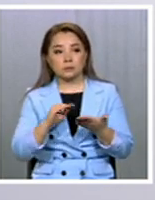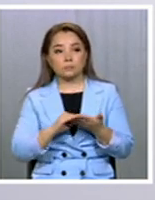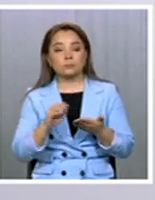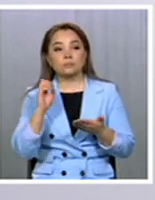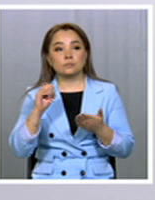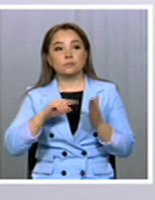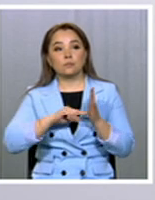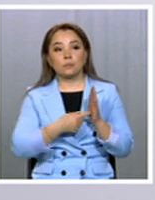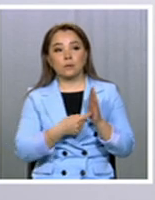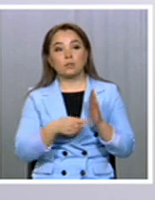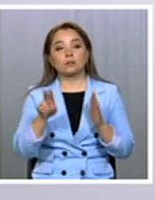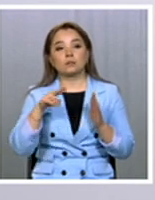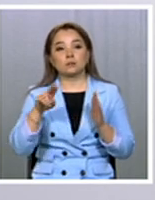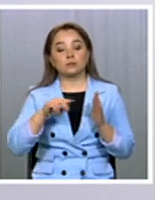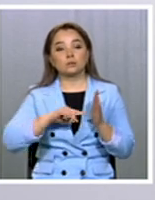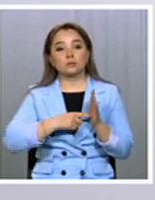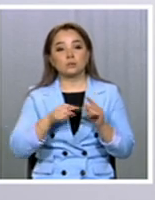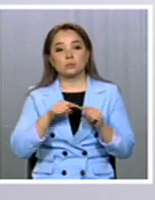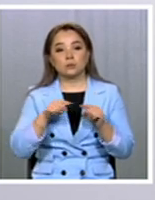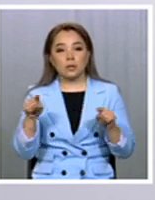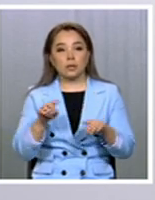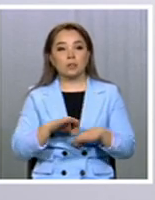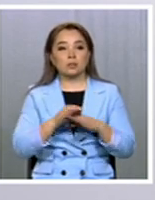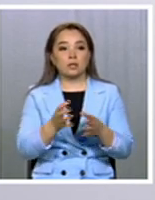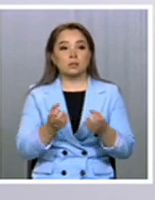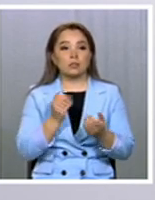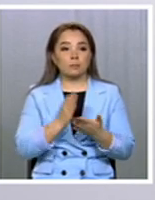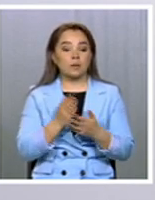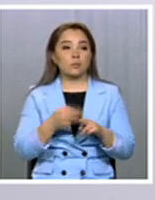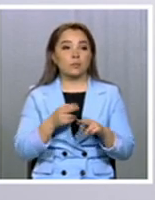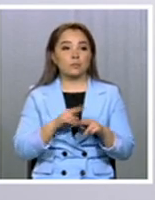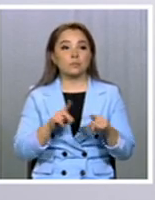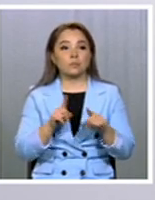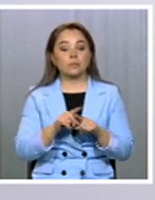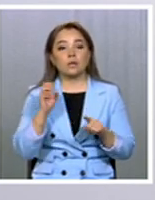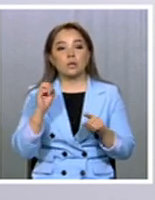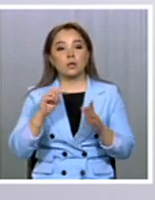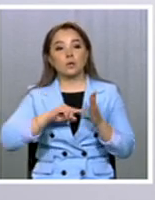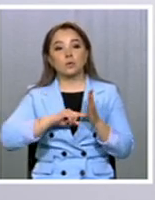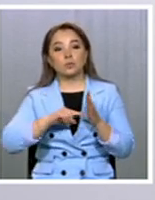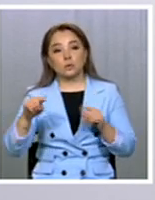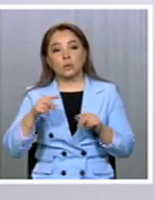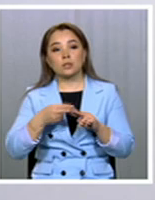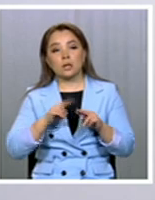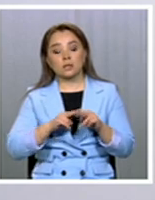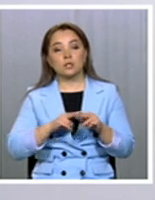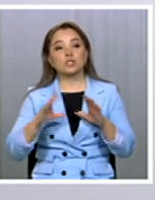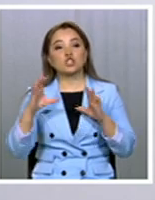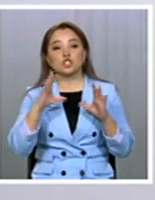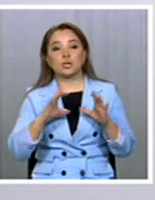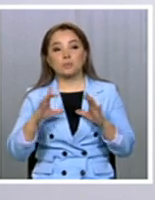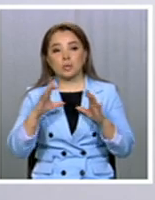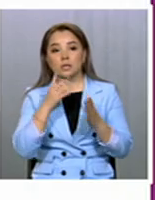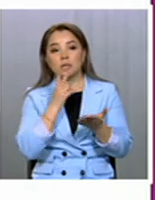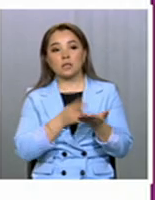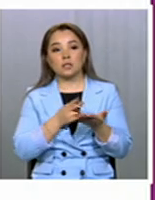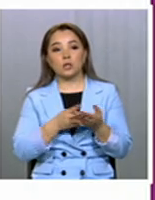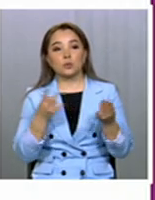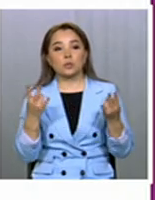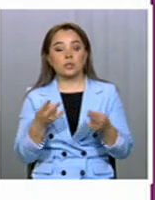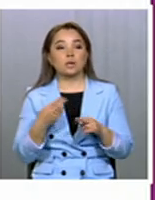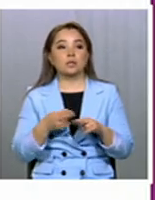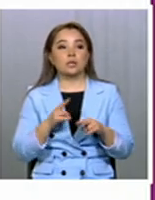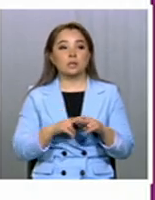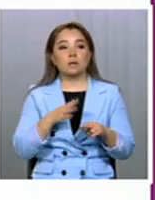нүктесі Д түзуінің бойынан алынған. Енді біз осы Е түзуінің шеңберде жататынын дәлелдеуіміз керек. Ал